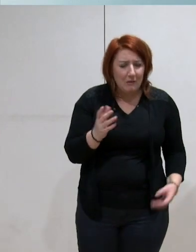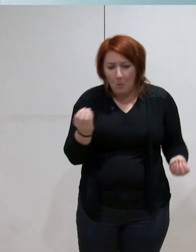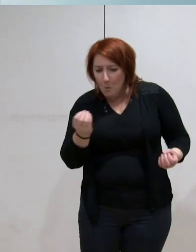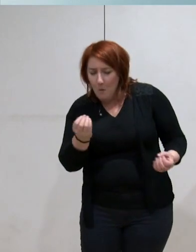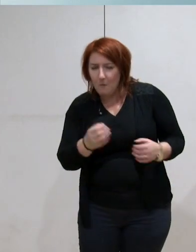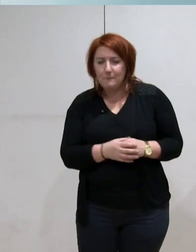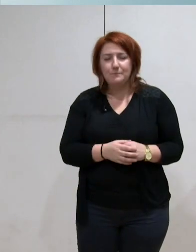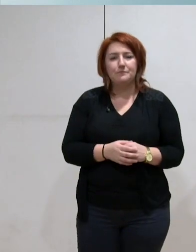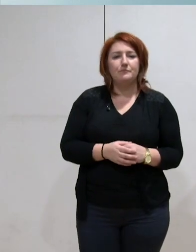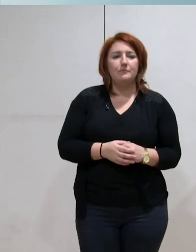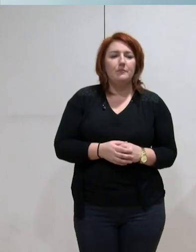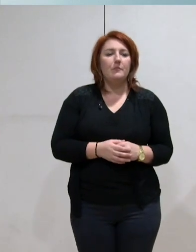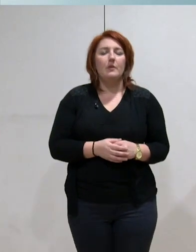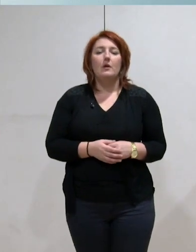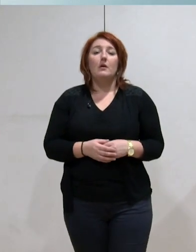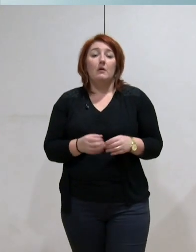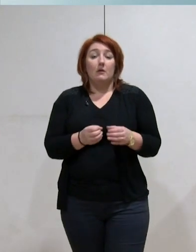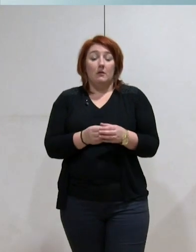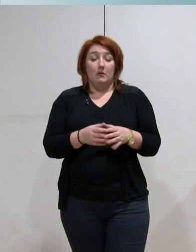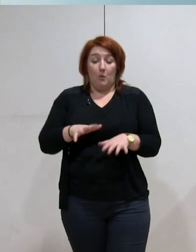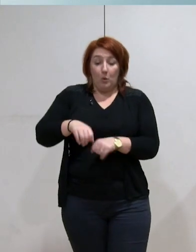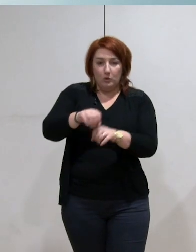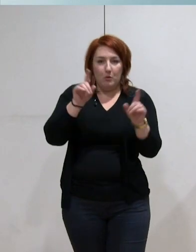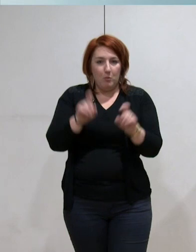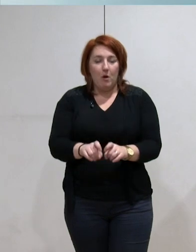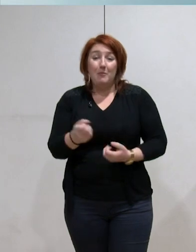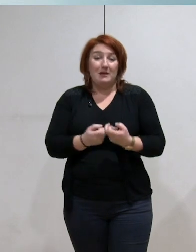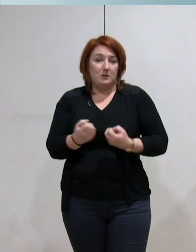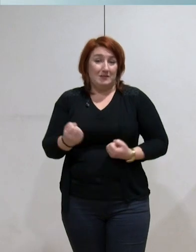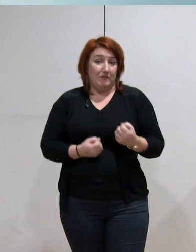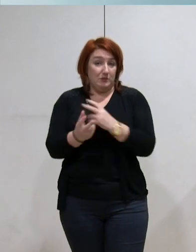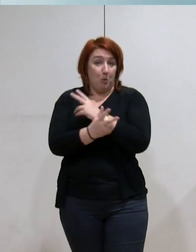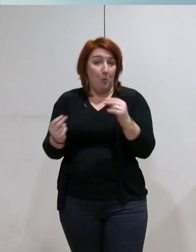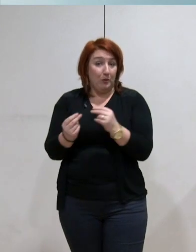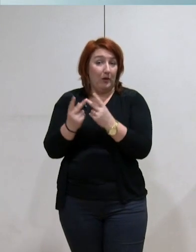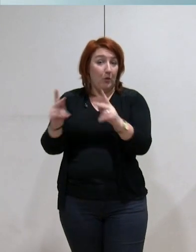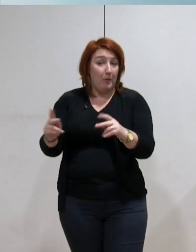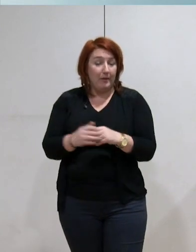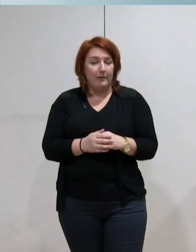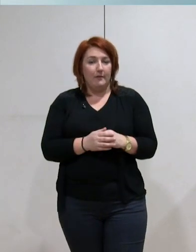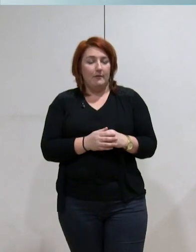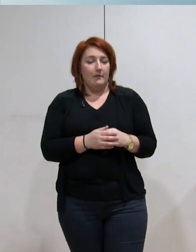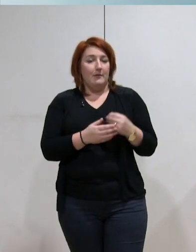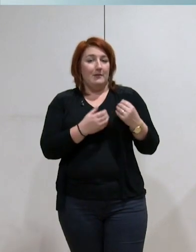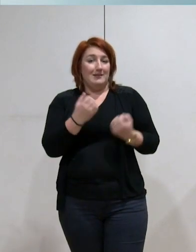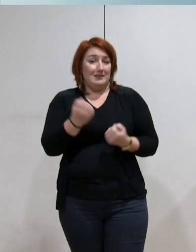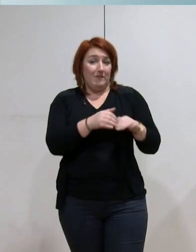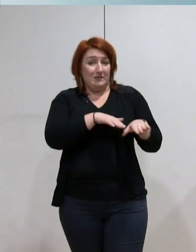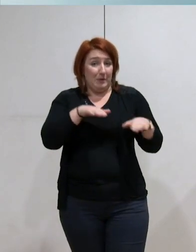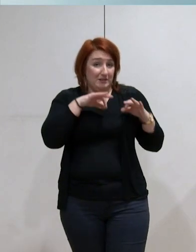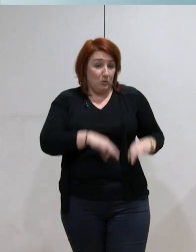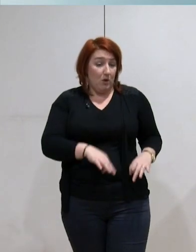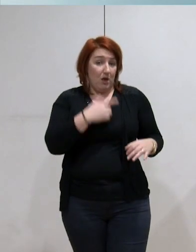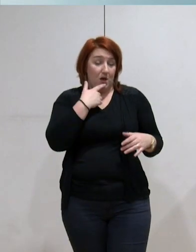les services propreté urbaine les services scolaires ont fait grève en début d'année par manque de moyens il n'y a toujours pas assez